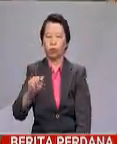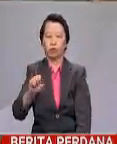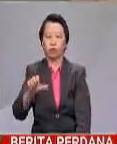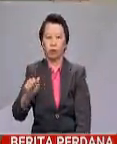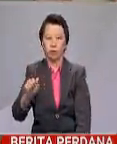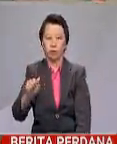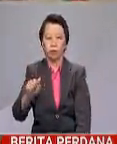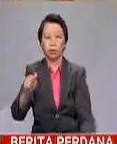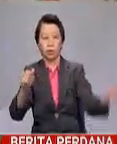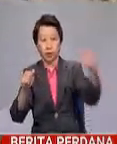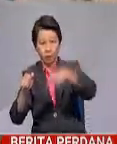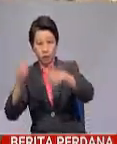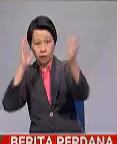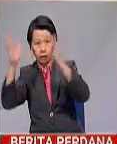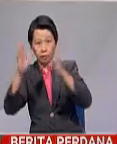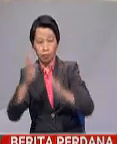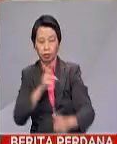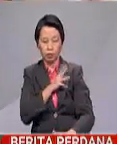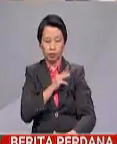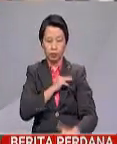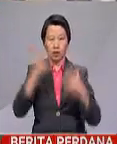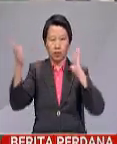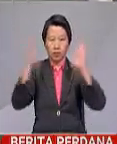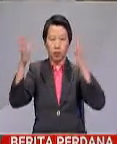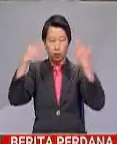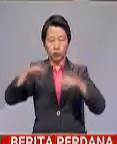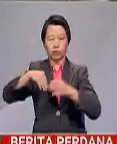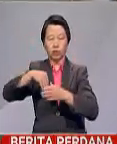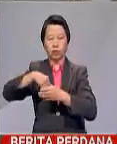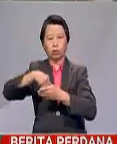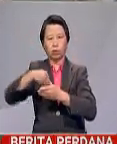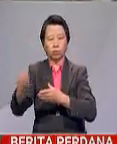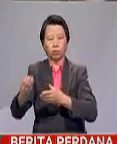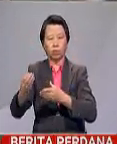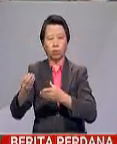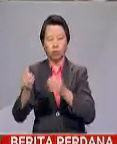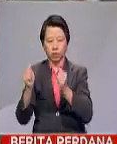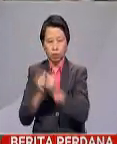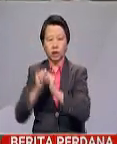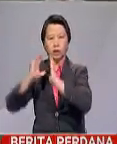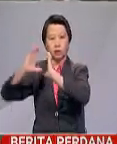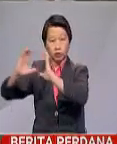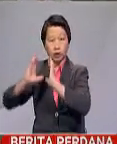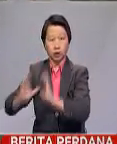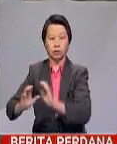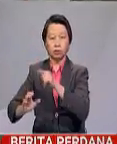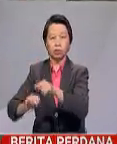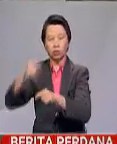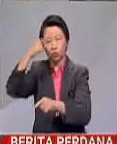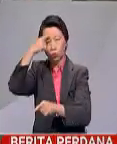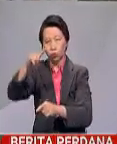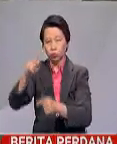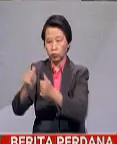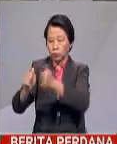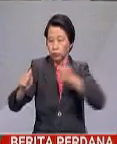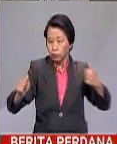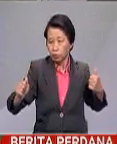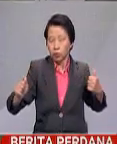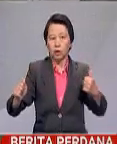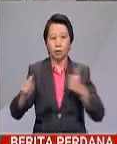ni, Kementerian Kesihatan dah keluar dengan dia punya cara-cara untuk